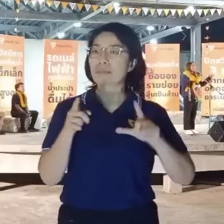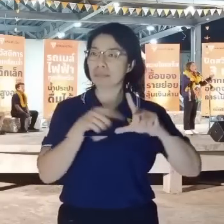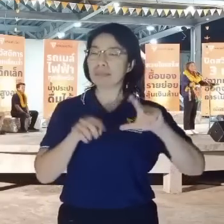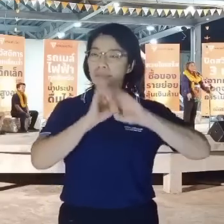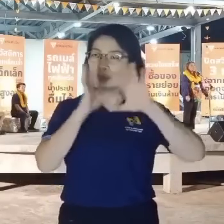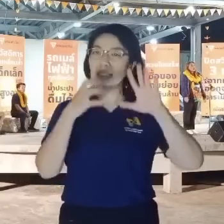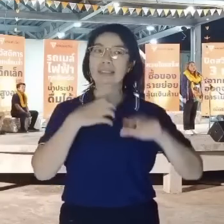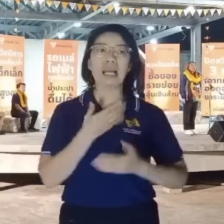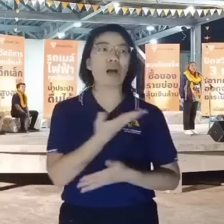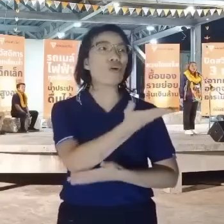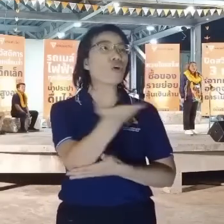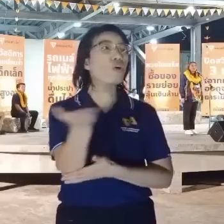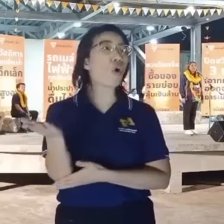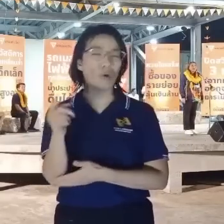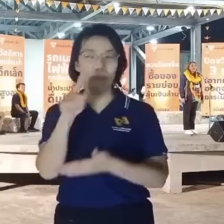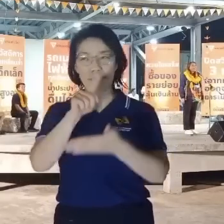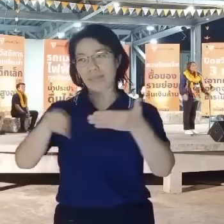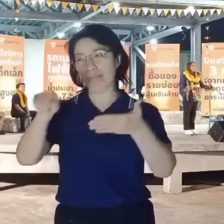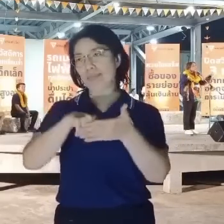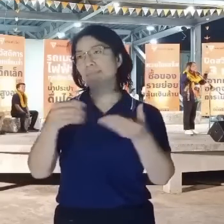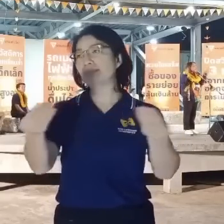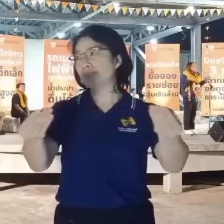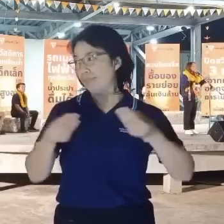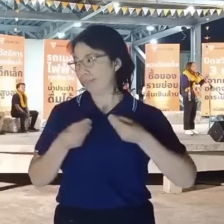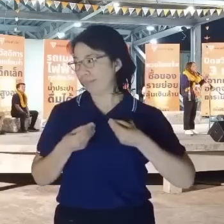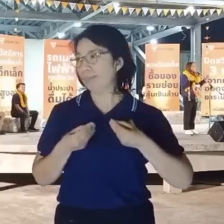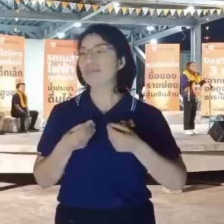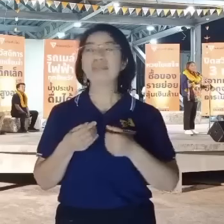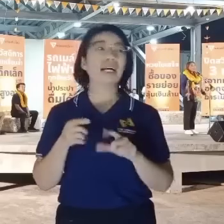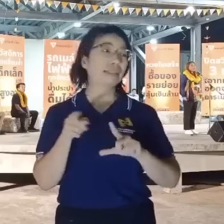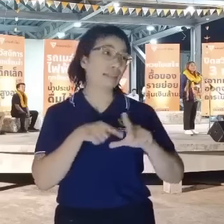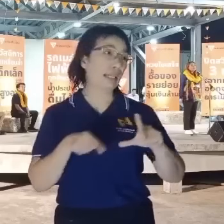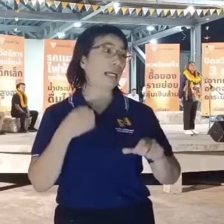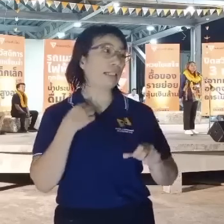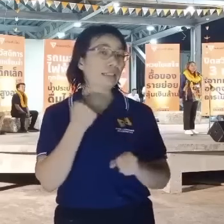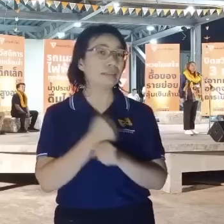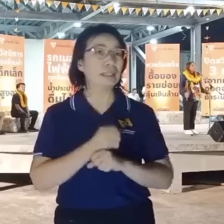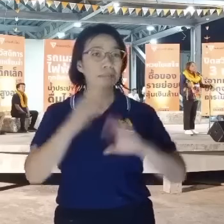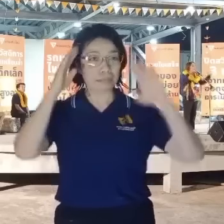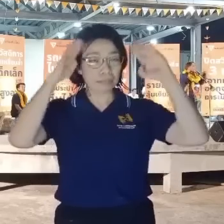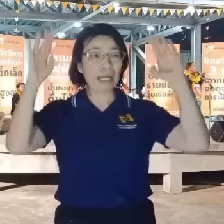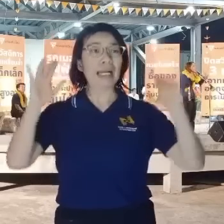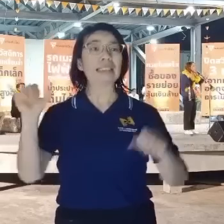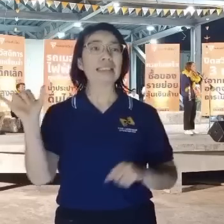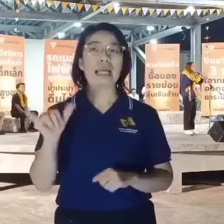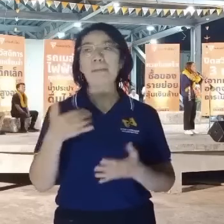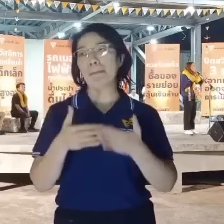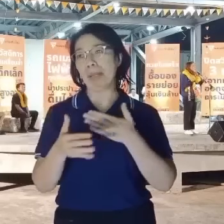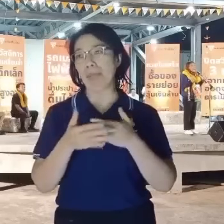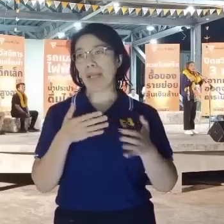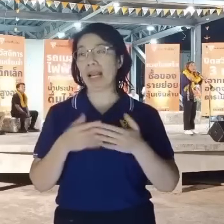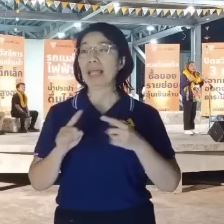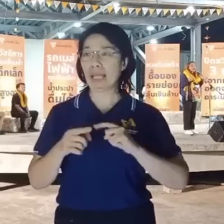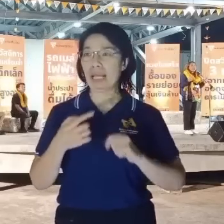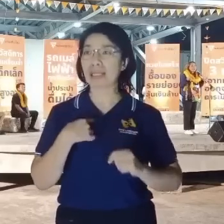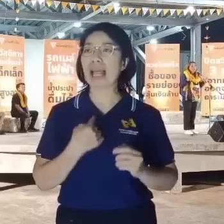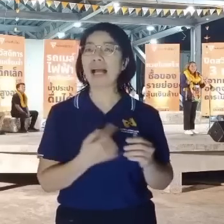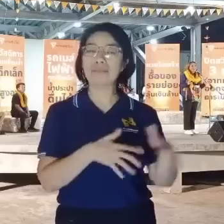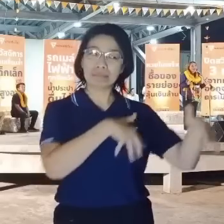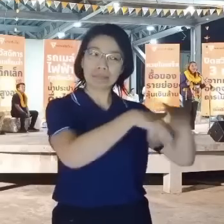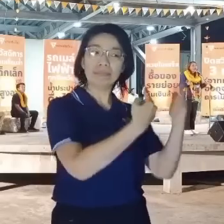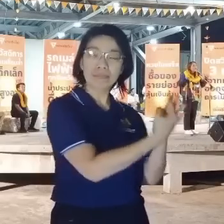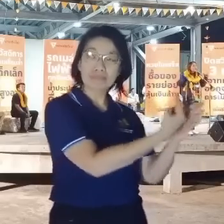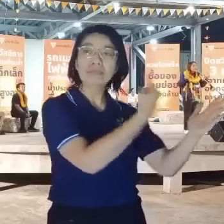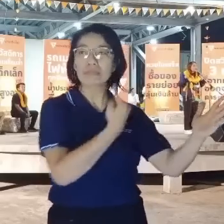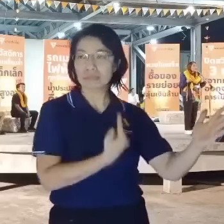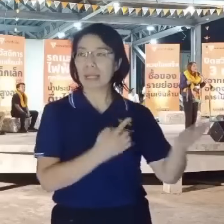ขอให้พี่น้องประชาชนไว้วางใจว่าถึงแม้ก้าวไกลจะไม่มีประสบการณ์แต่เราจะเป็นตัวแทนของความเปลี่ยน